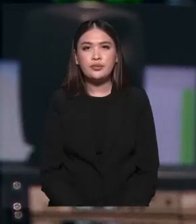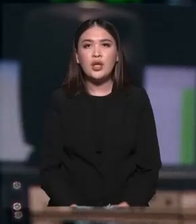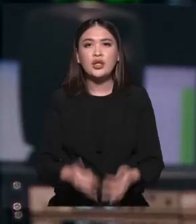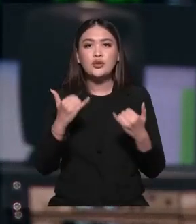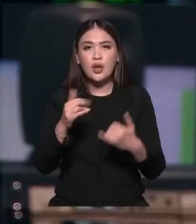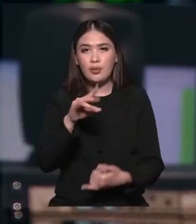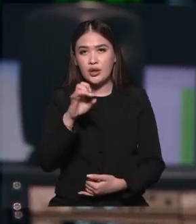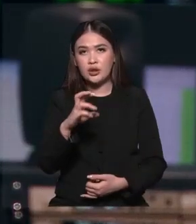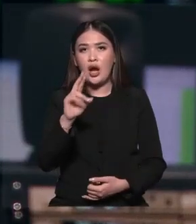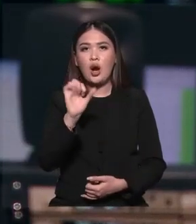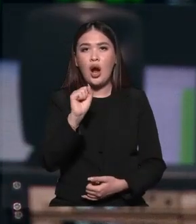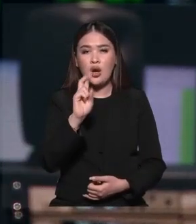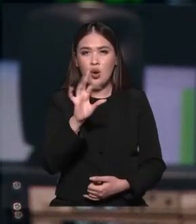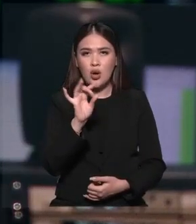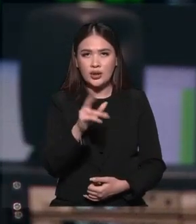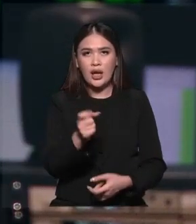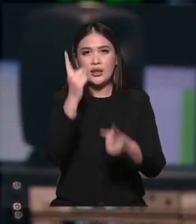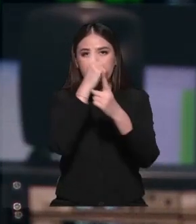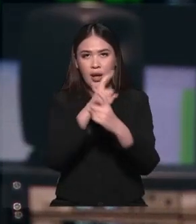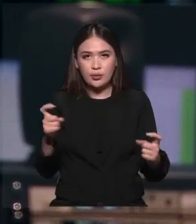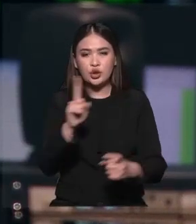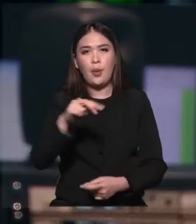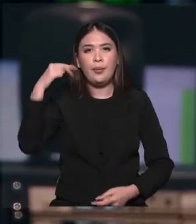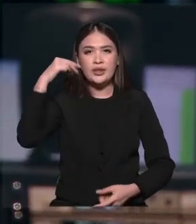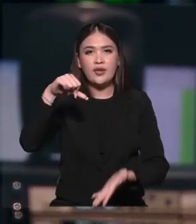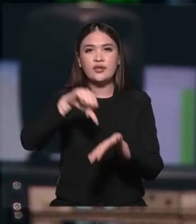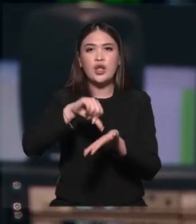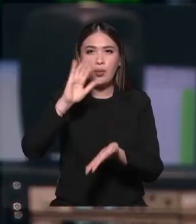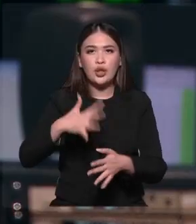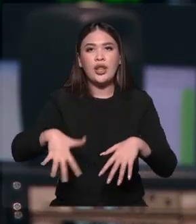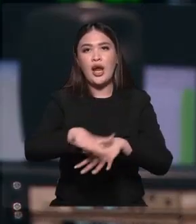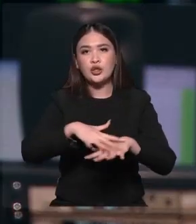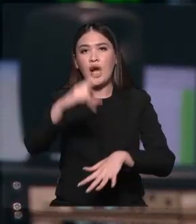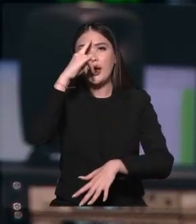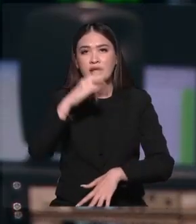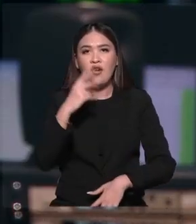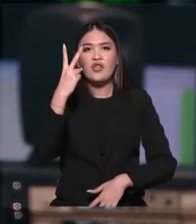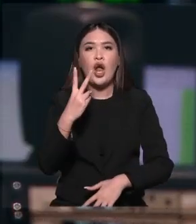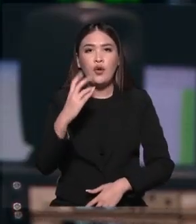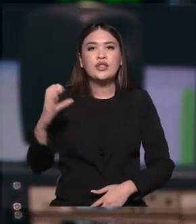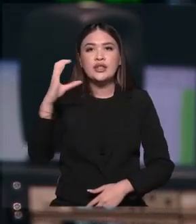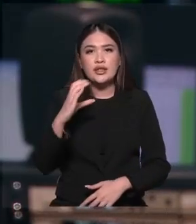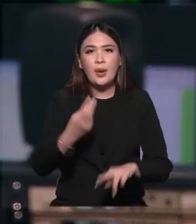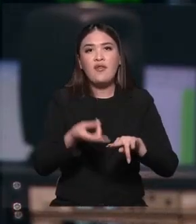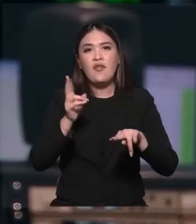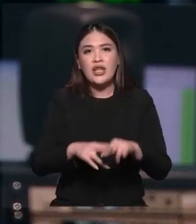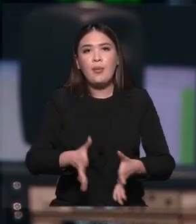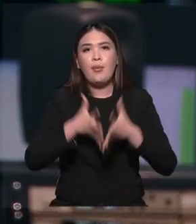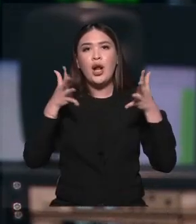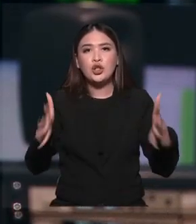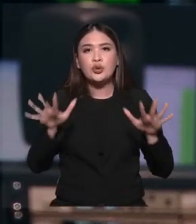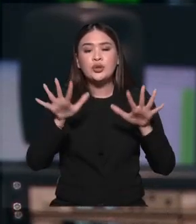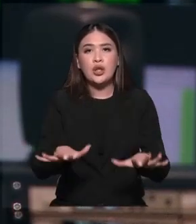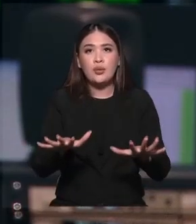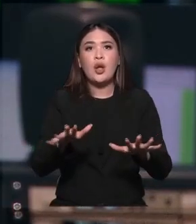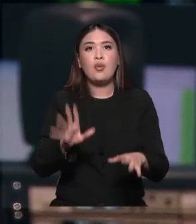сегодня пресс-служба акорды сообщила что президент выступит с посланием народу Казахстана 2 сентября в этом большом политическом